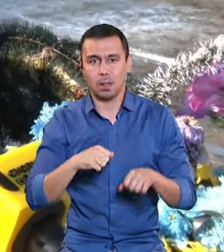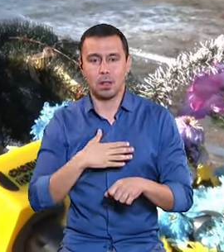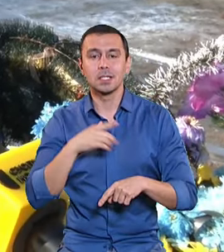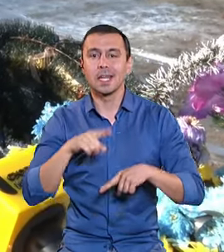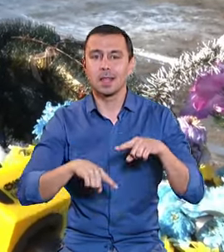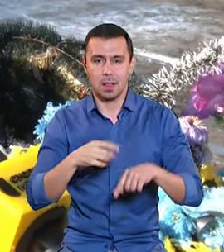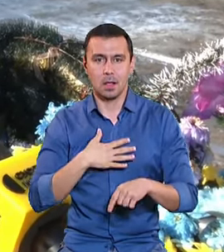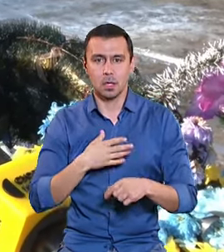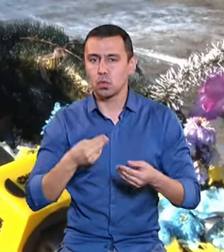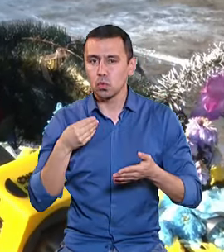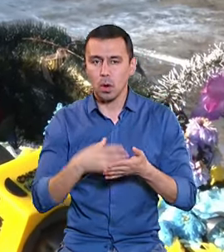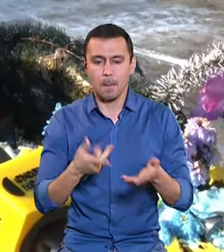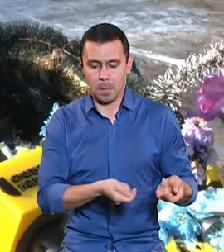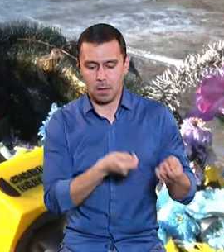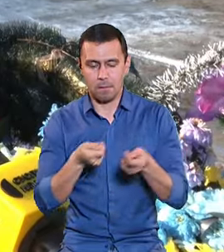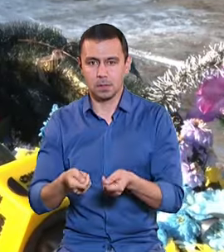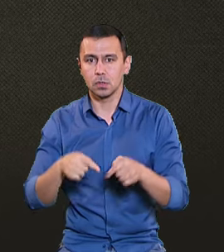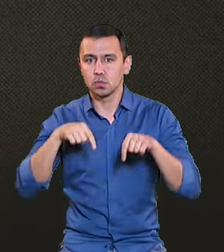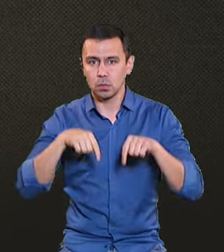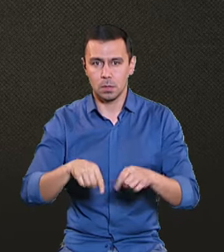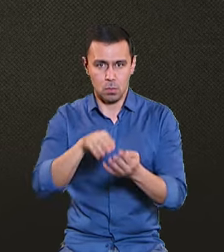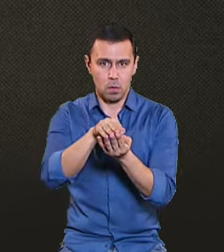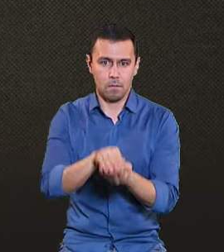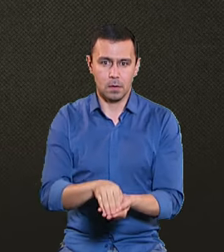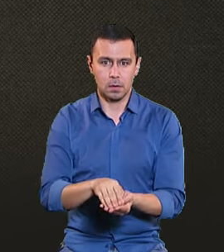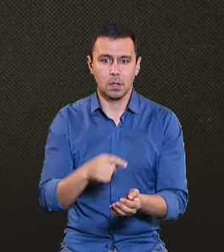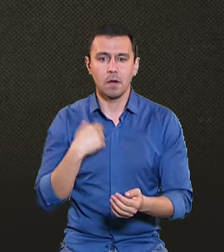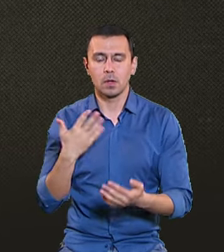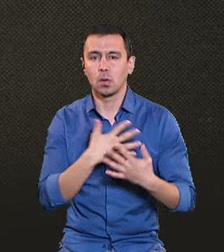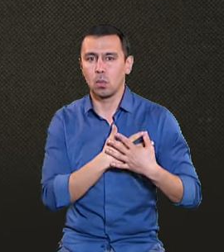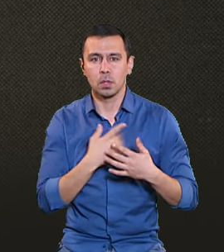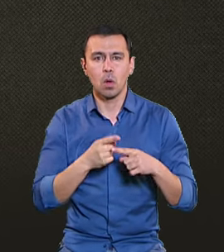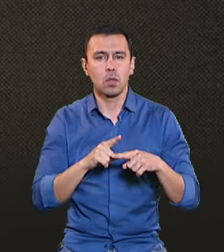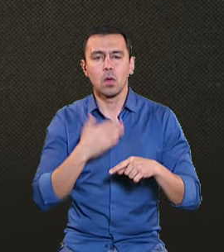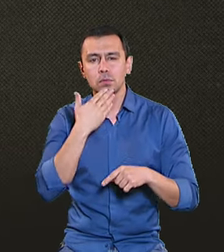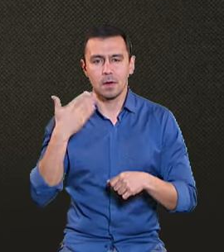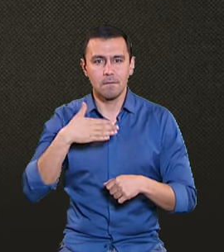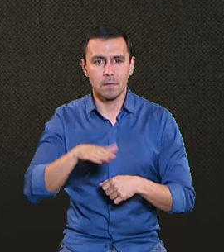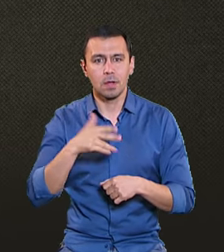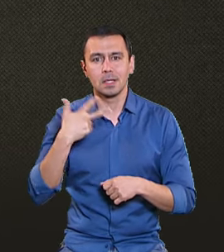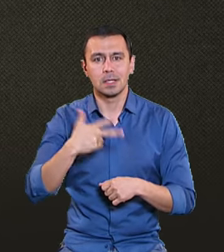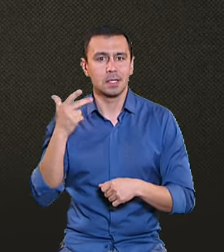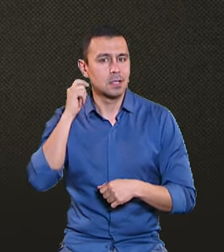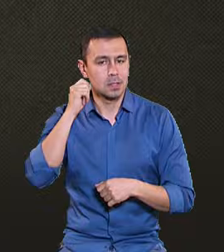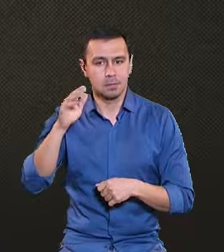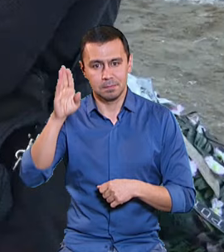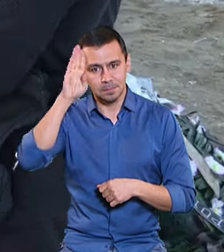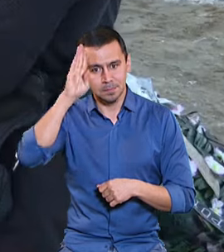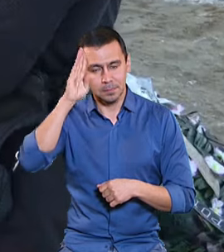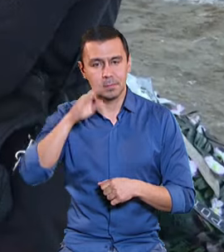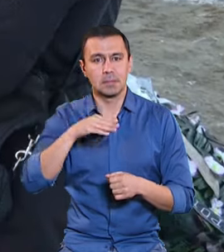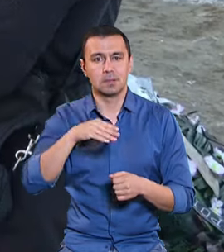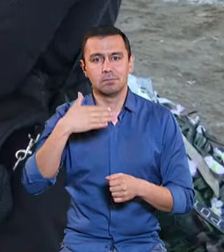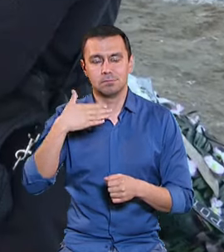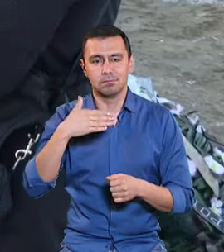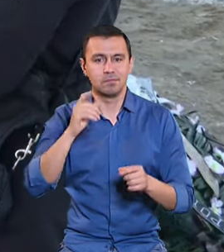рідне, наше дороге і привезти просто додому поховати. Люблю вас. Це одне з останніх відео, які 33-річний Іван Стасюк записав